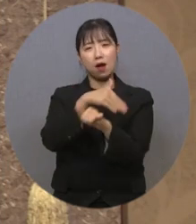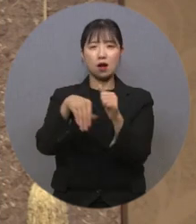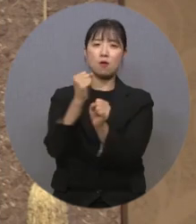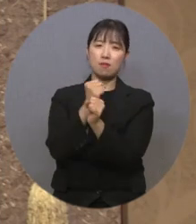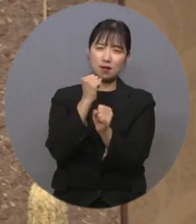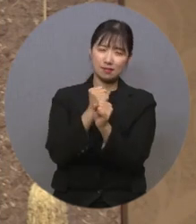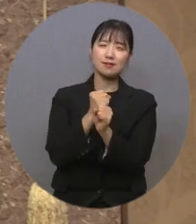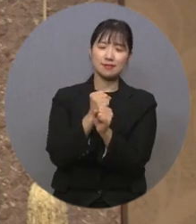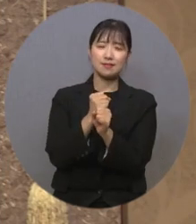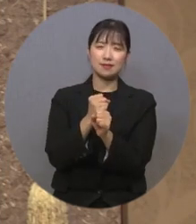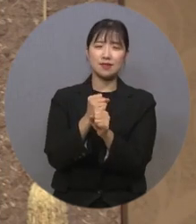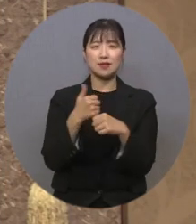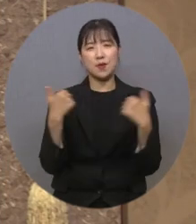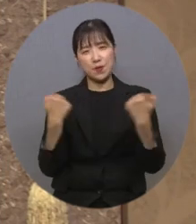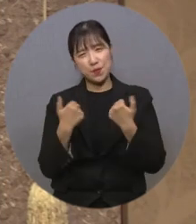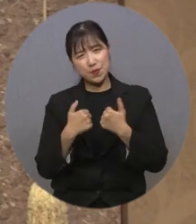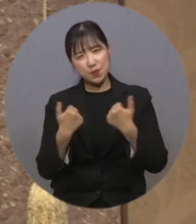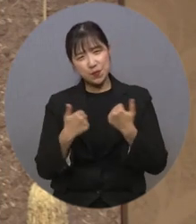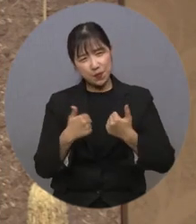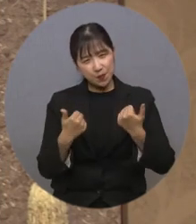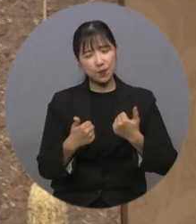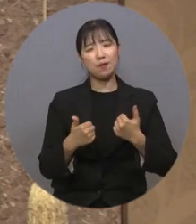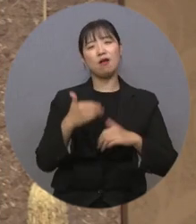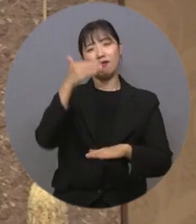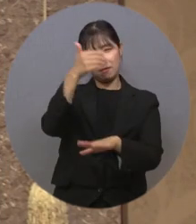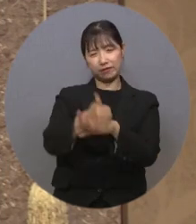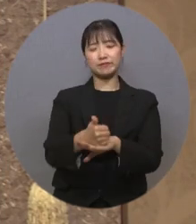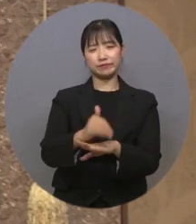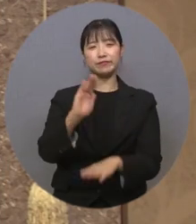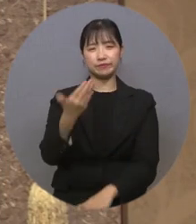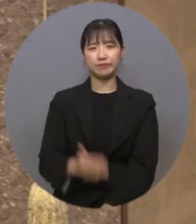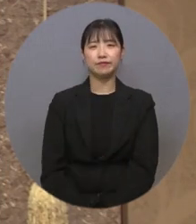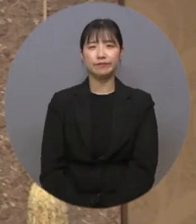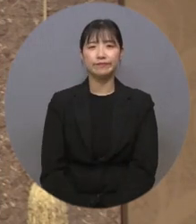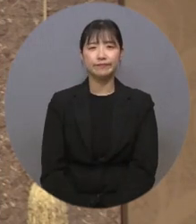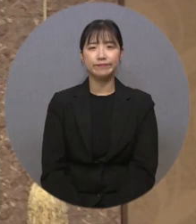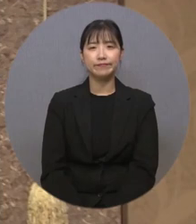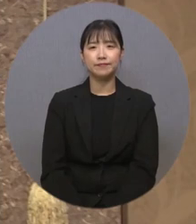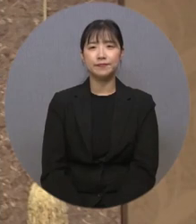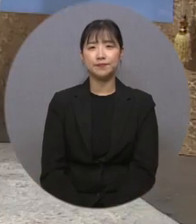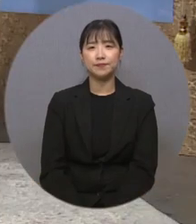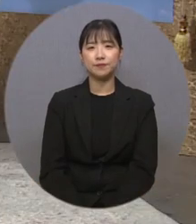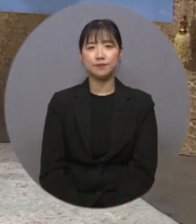만들자는 여러 가지 의논의 그런 결과물을 만들게 된 거죠. 네.